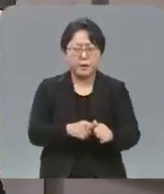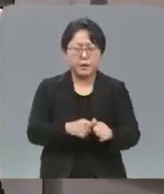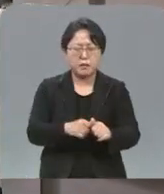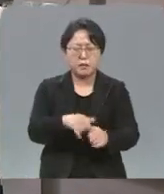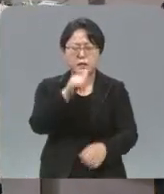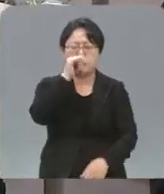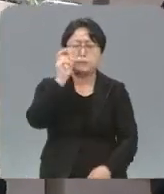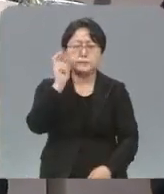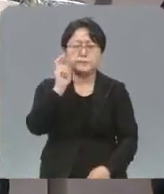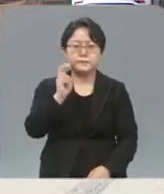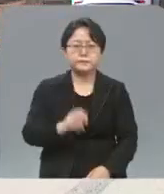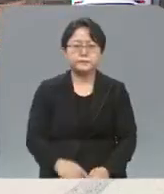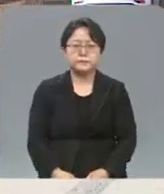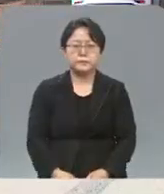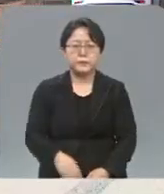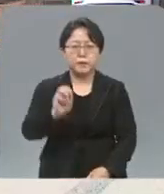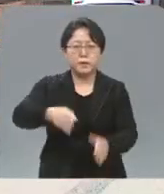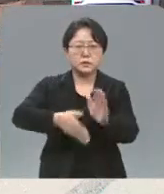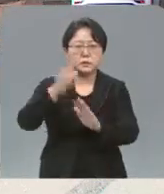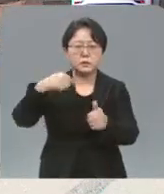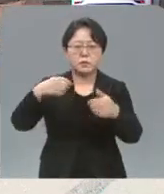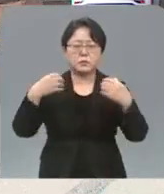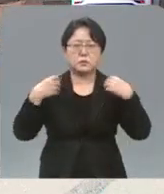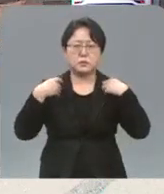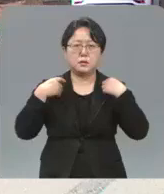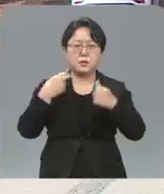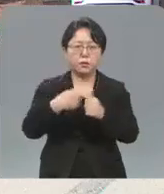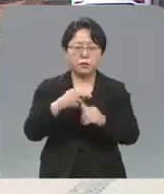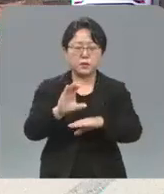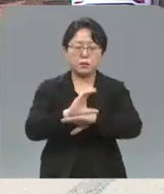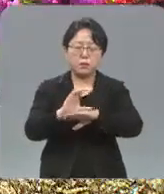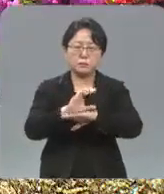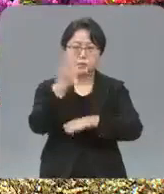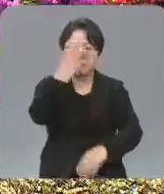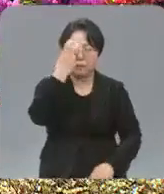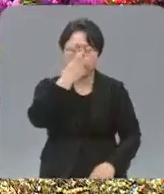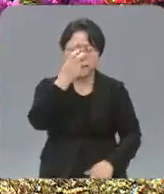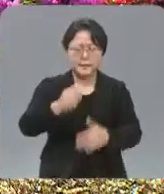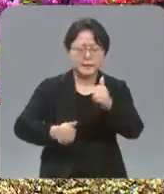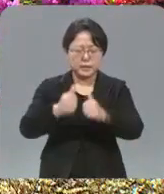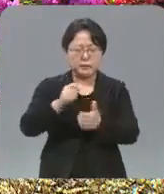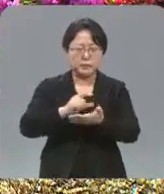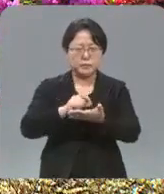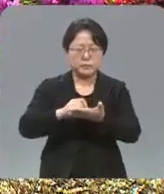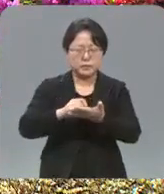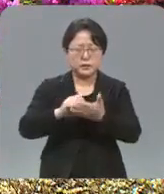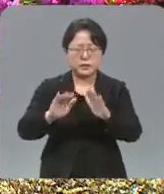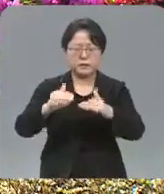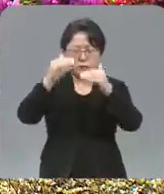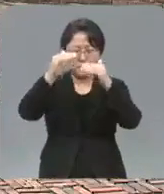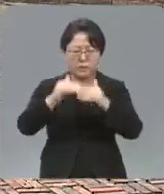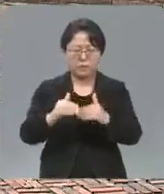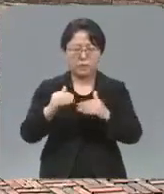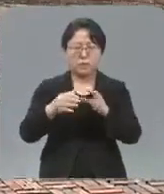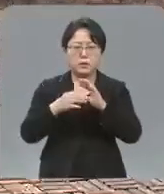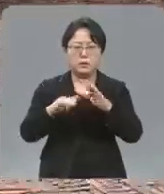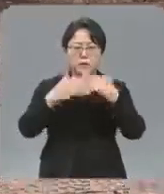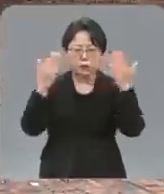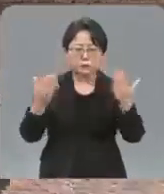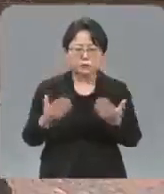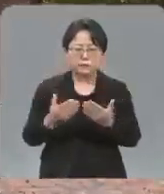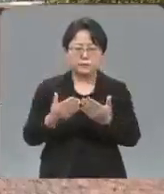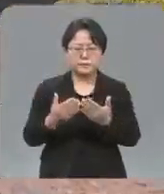불가피해 보입니다. 광주시 교육청은 교사 컴퓨터 관리와 시험 출제 등 이번 사안과 관련한 전반에